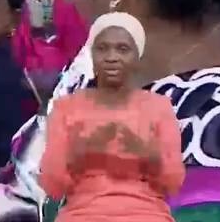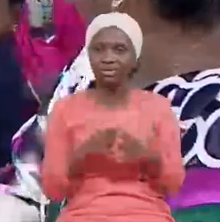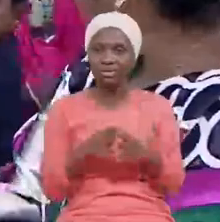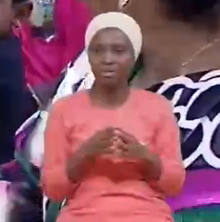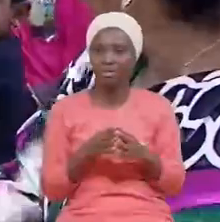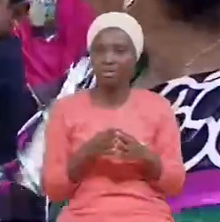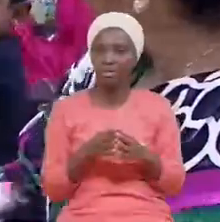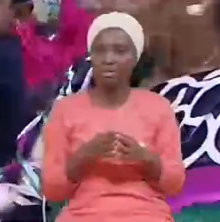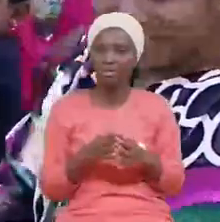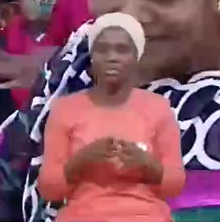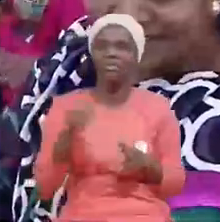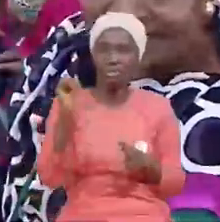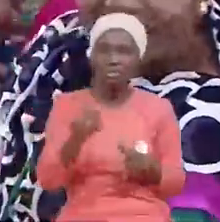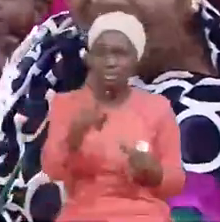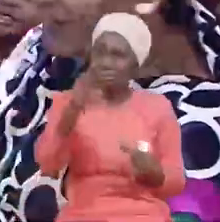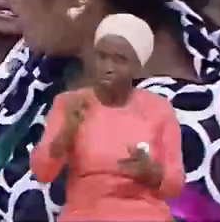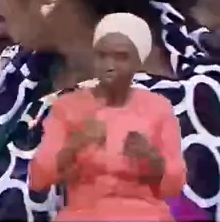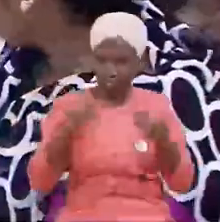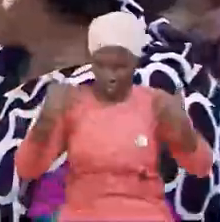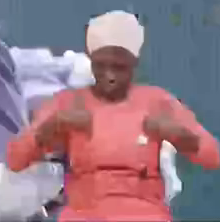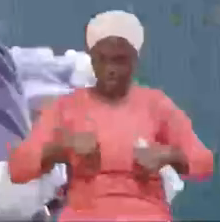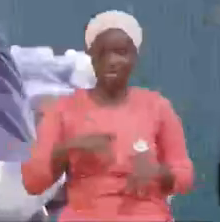Non, tu dois t'habiller.